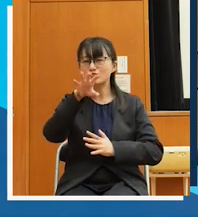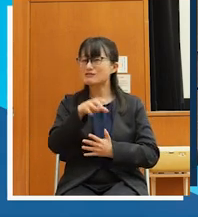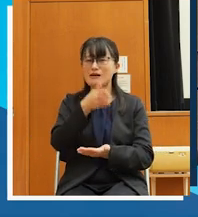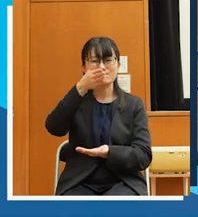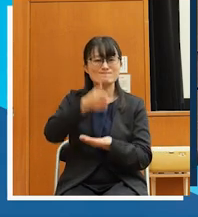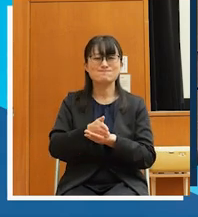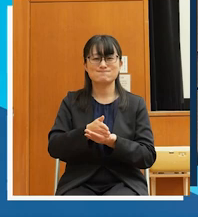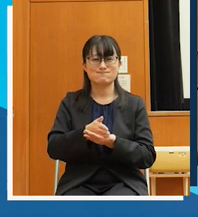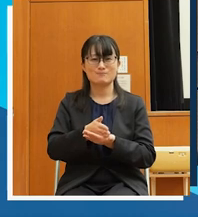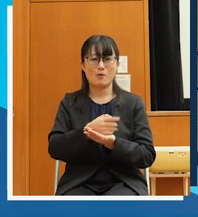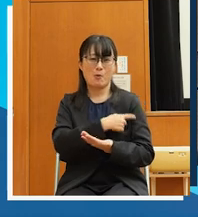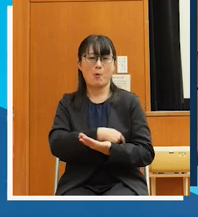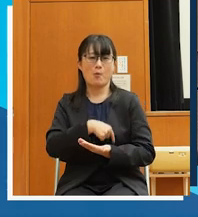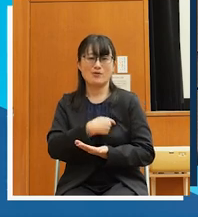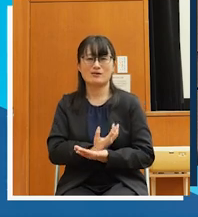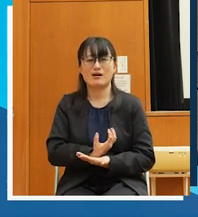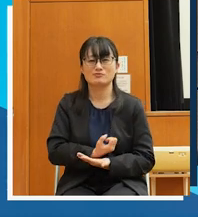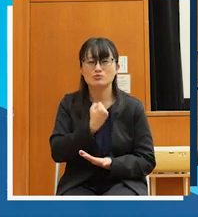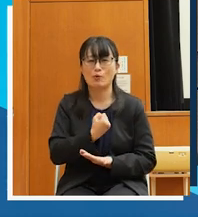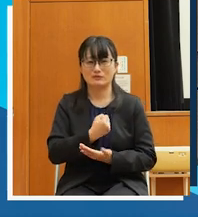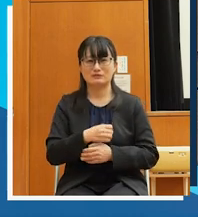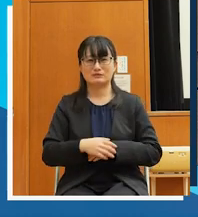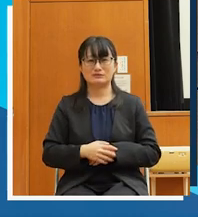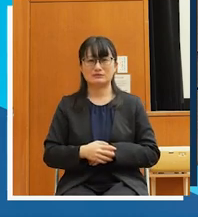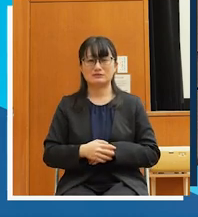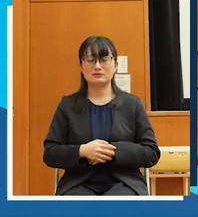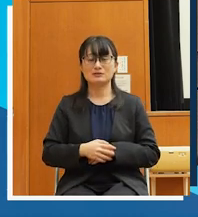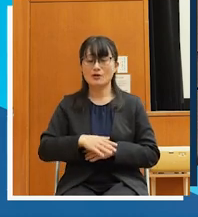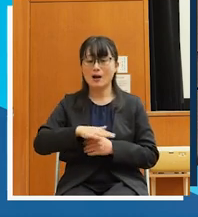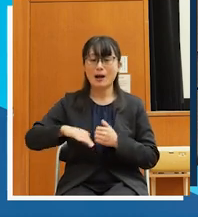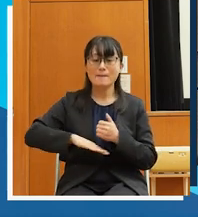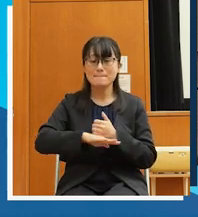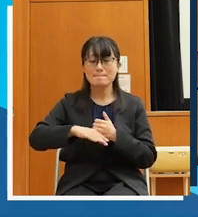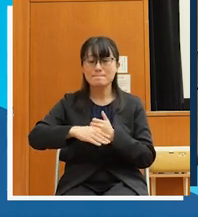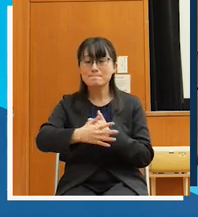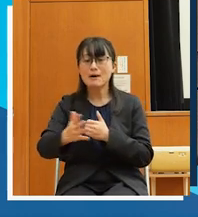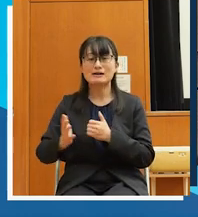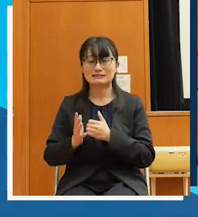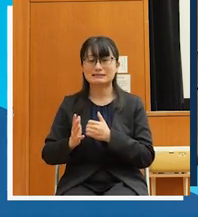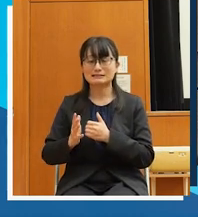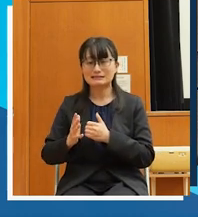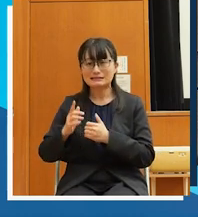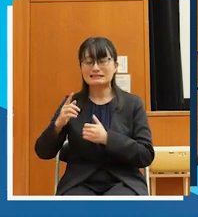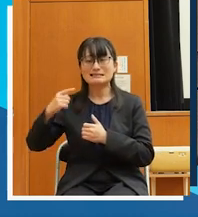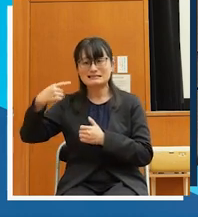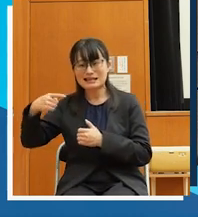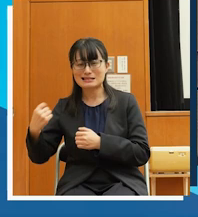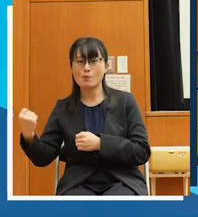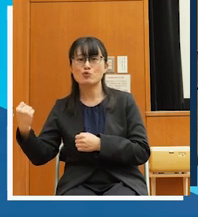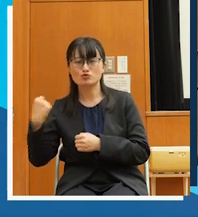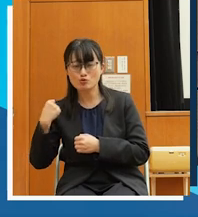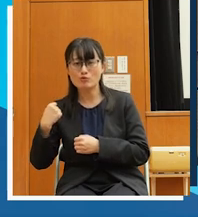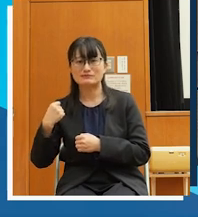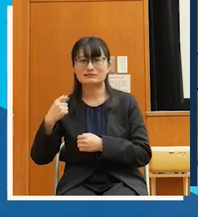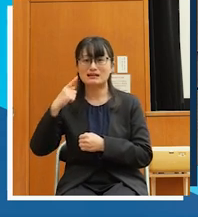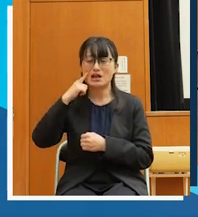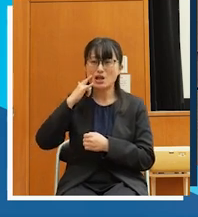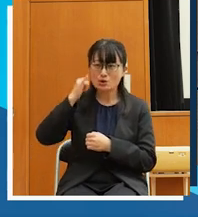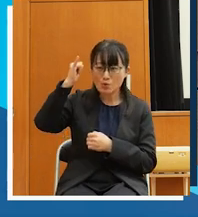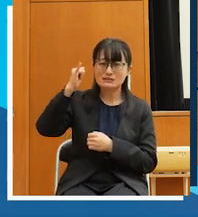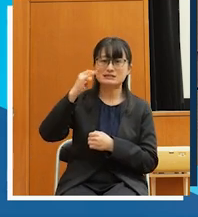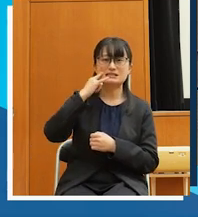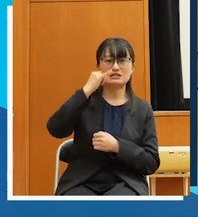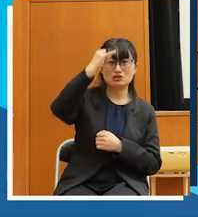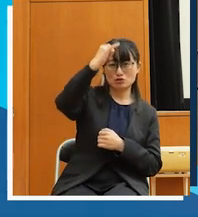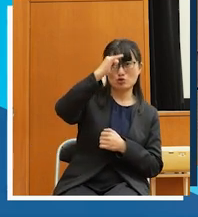が先生方も強かったりとか両親だったり祖父母だったりっていうのが強かったりしてその意見を聞いたりするのが多いのかなっ